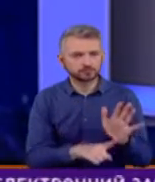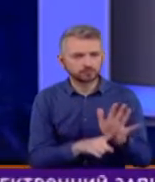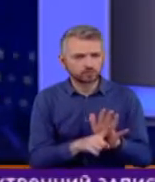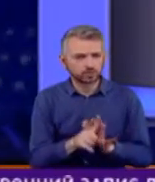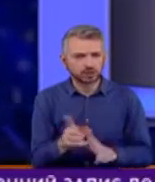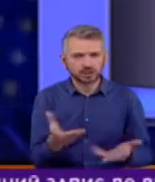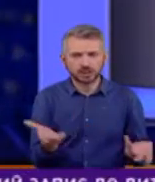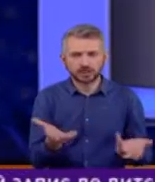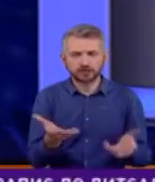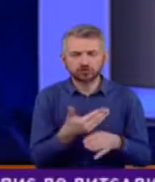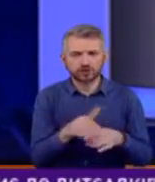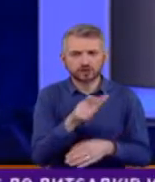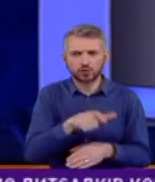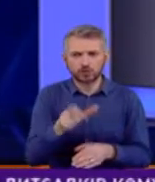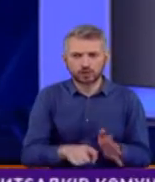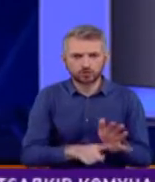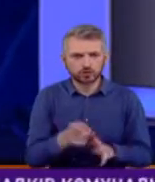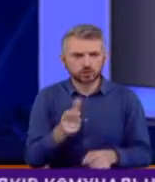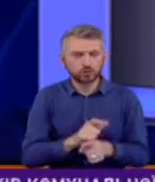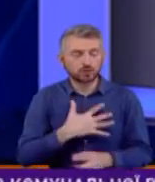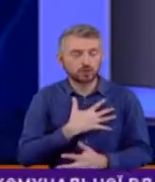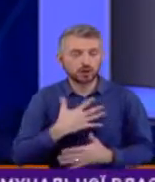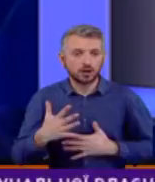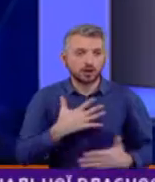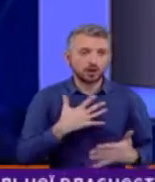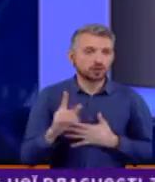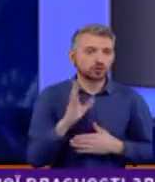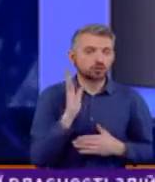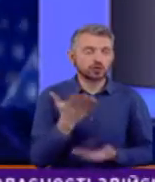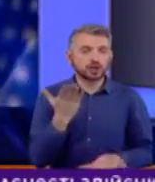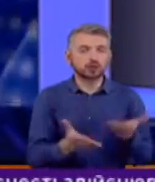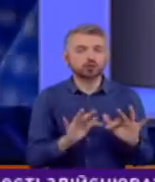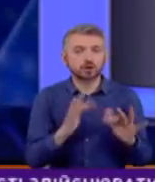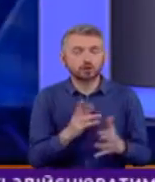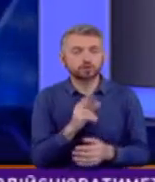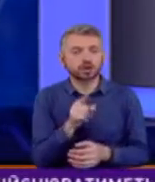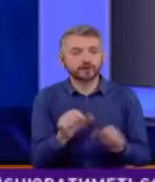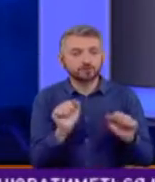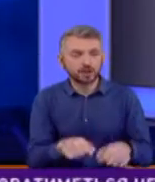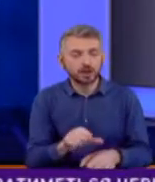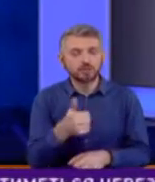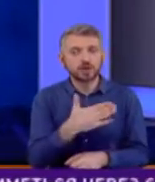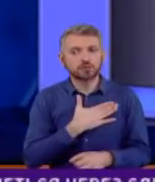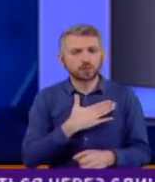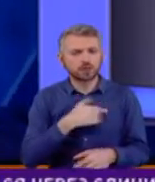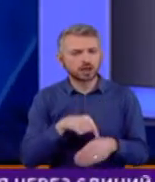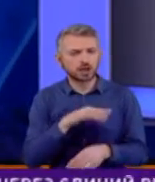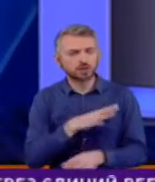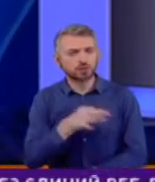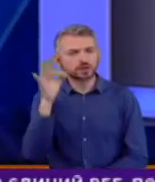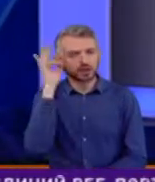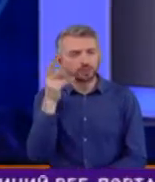почалися якісь, от, частина людей почала дуже переживати, що ж це буде, якщо раптом, як він міг. Перша моя реакція була,